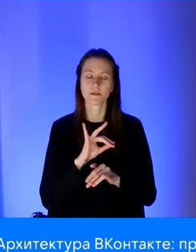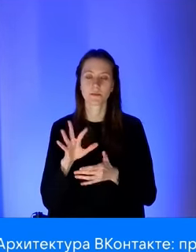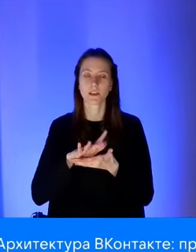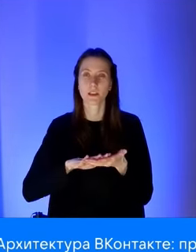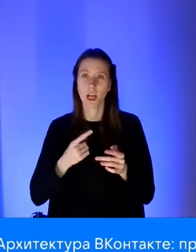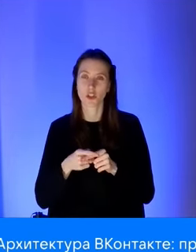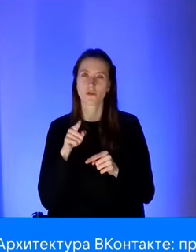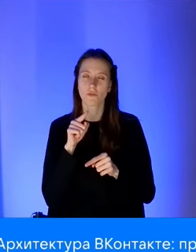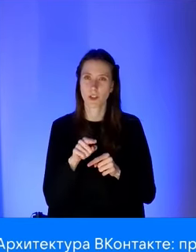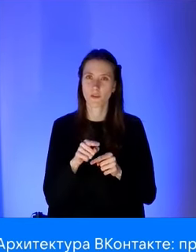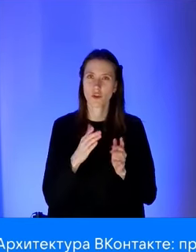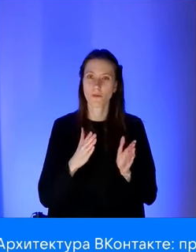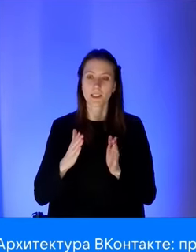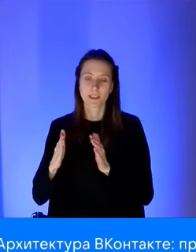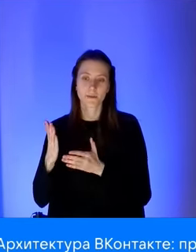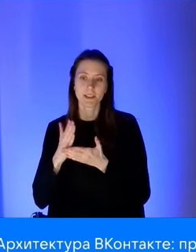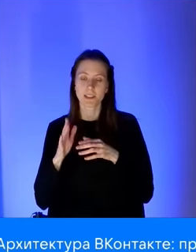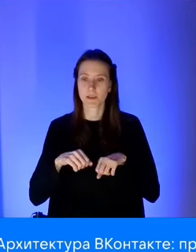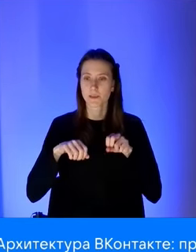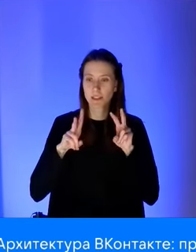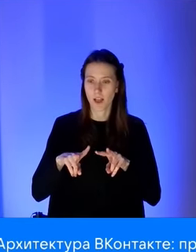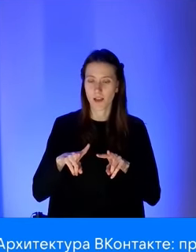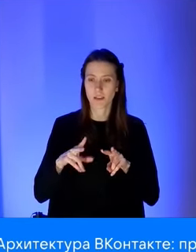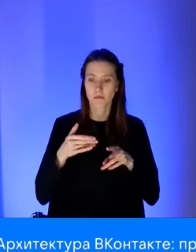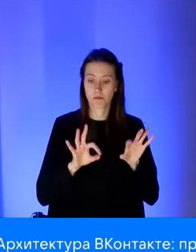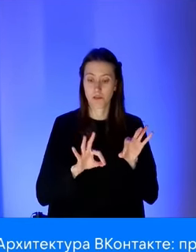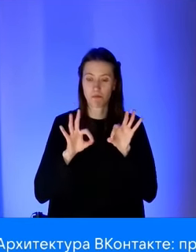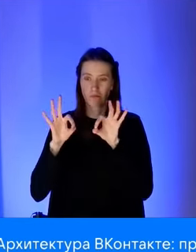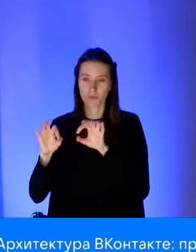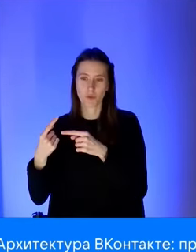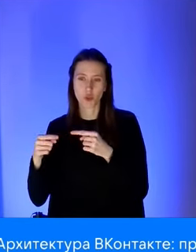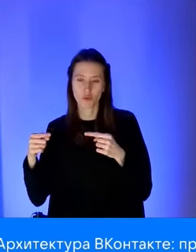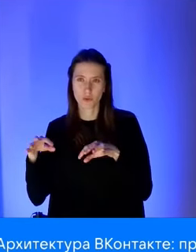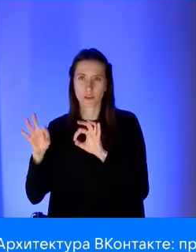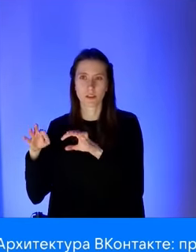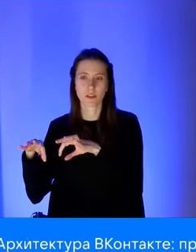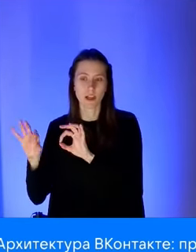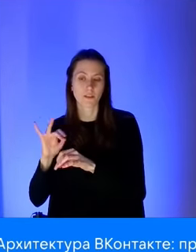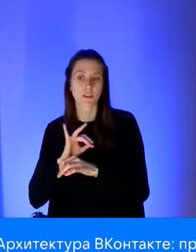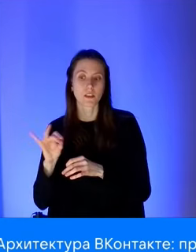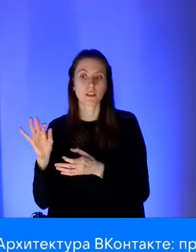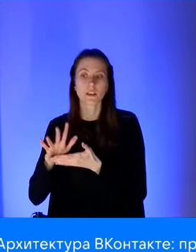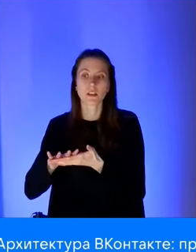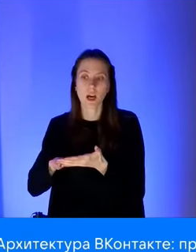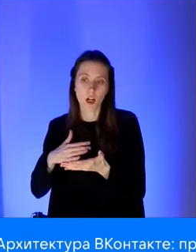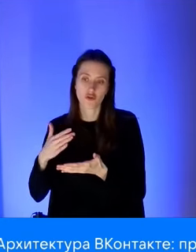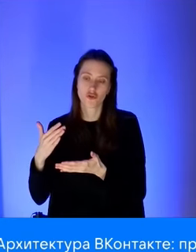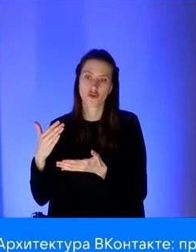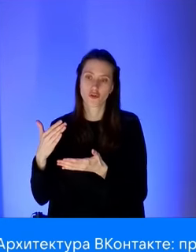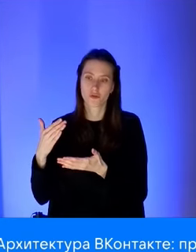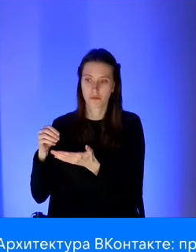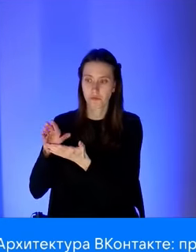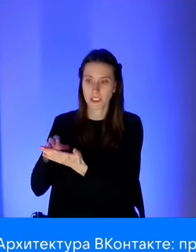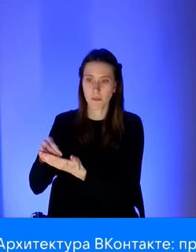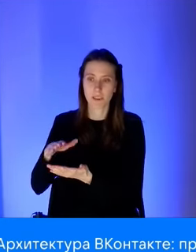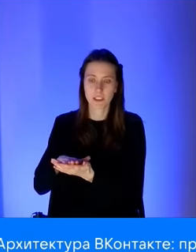последовательность операци специальным Дем уносим и записываем также вло который уже реплики читают Ну